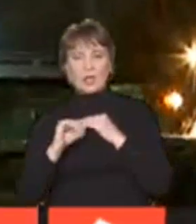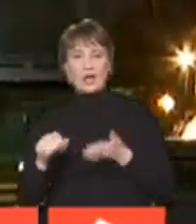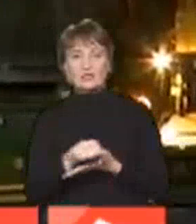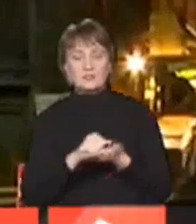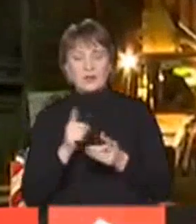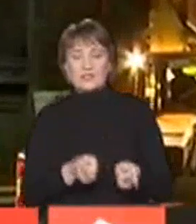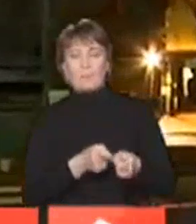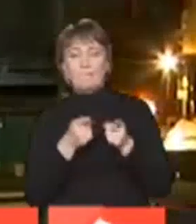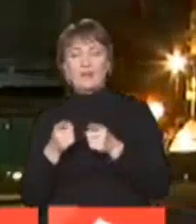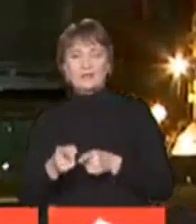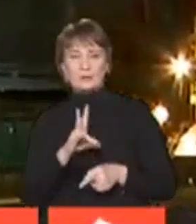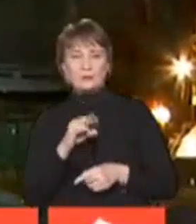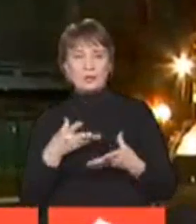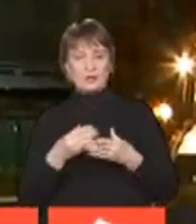те, що